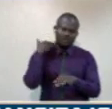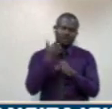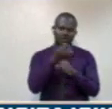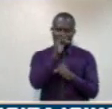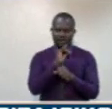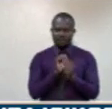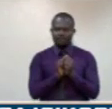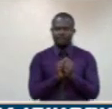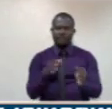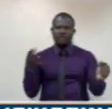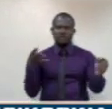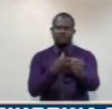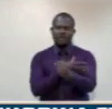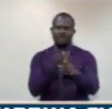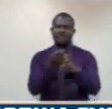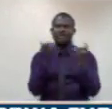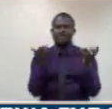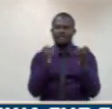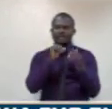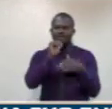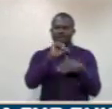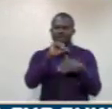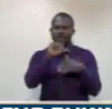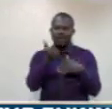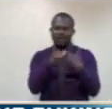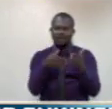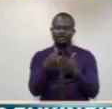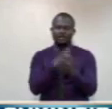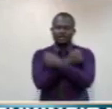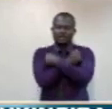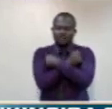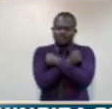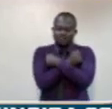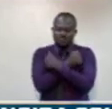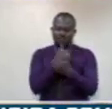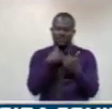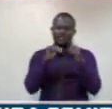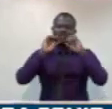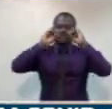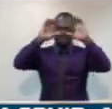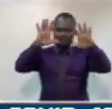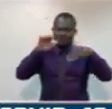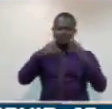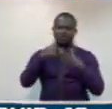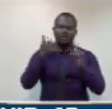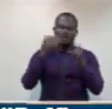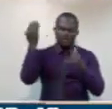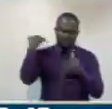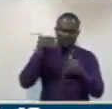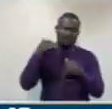abatutsi. Imbaraga aho zaturutse nta handi ni urukundo twari dufitiye volleyball tukikina na mbere ya